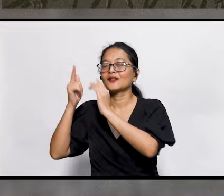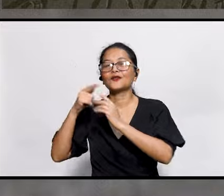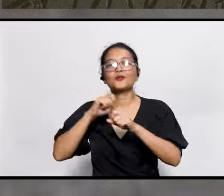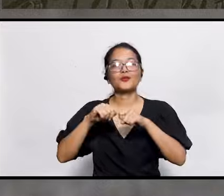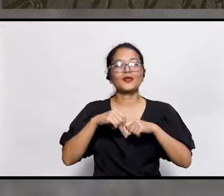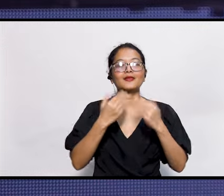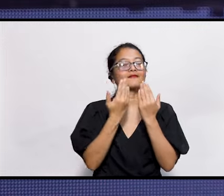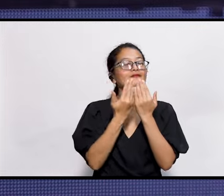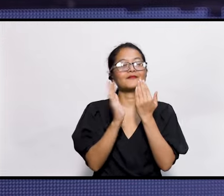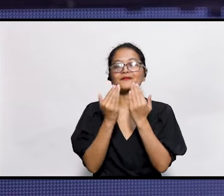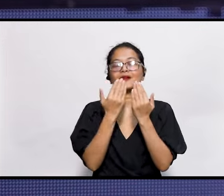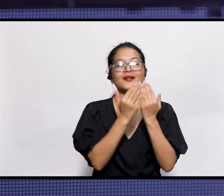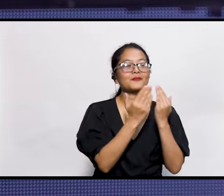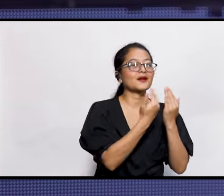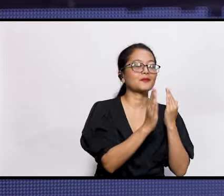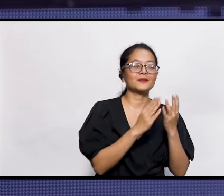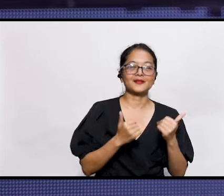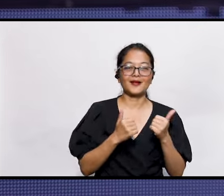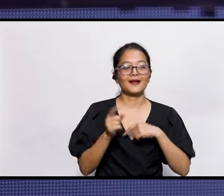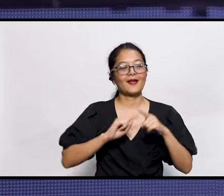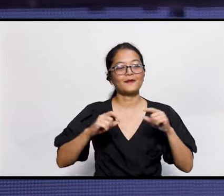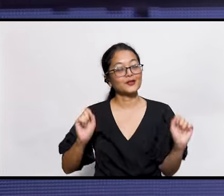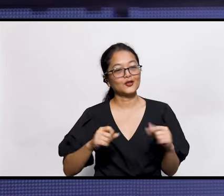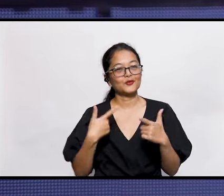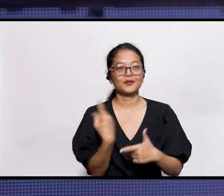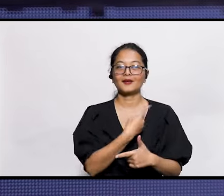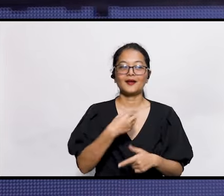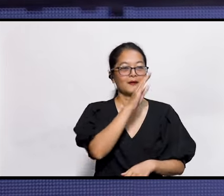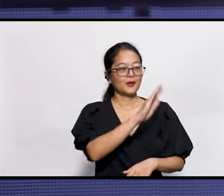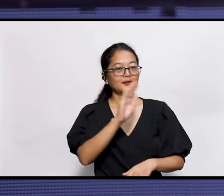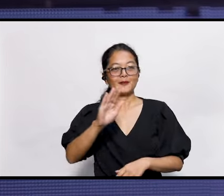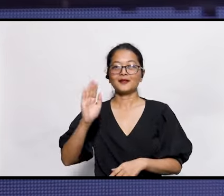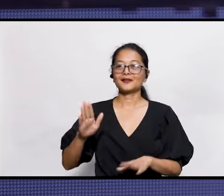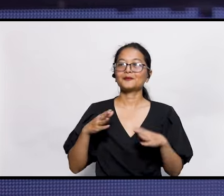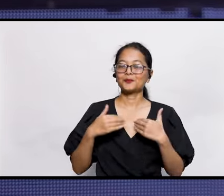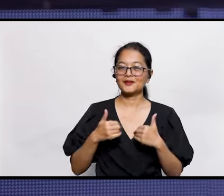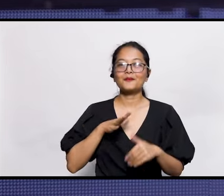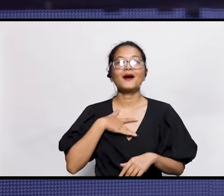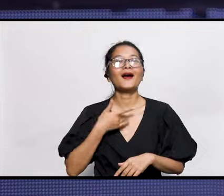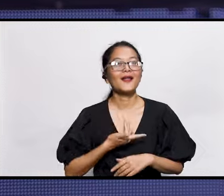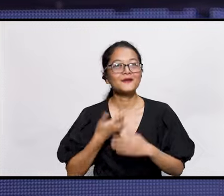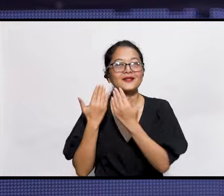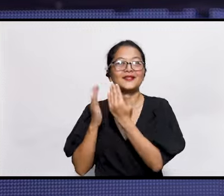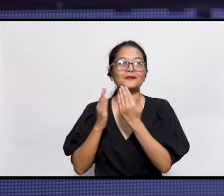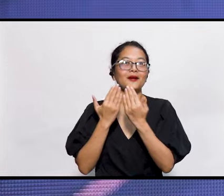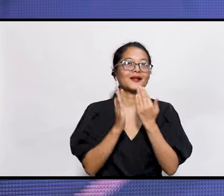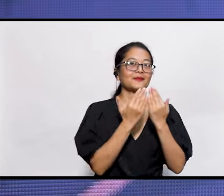dan saya everyone akan mengalami itu pintu gerbangpintu gerbang setiap kita bisa